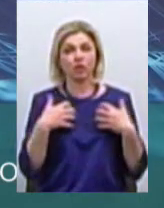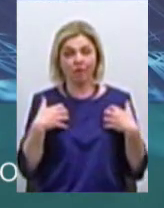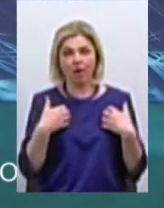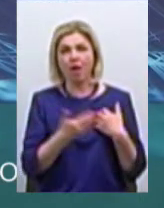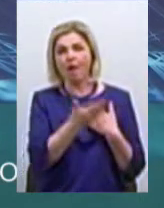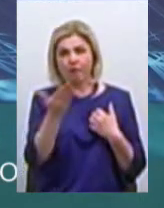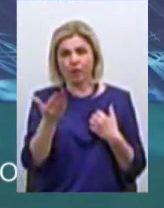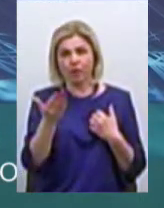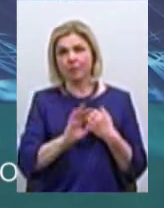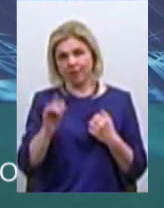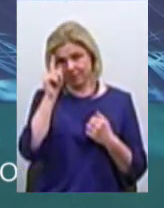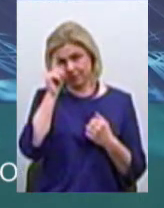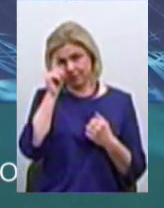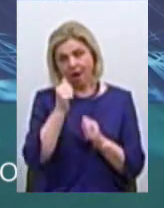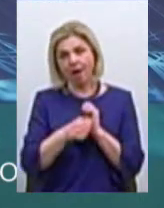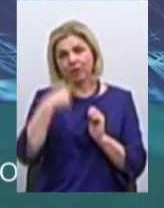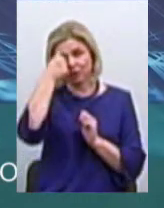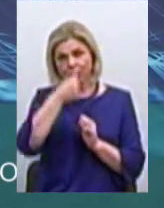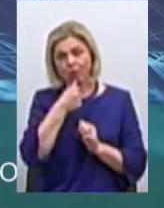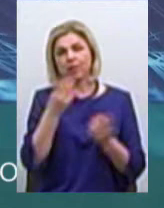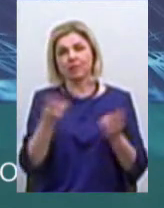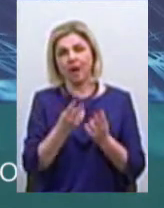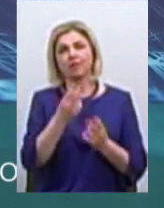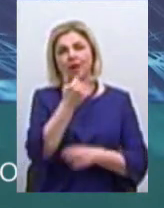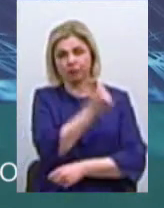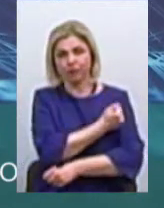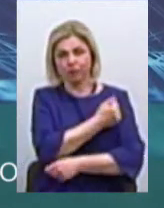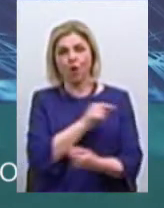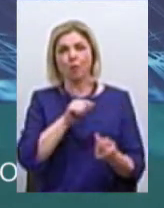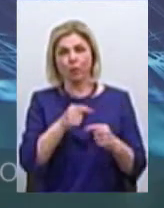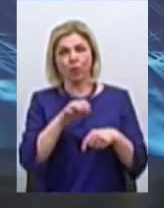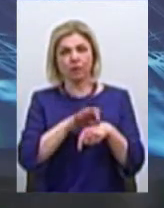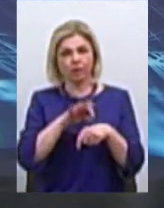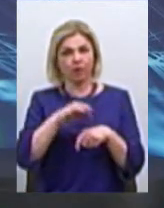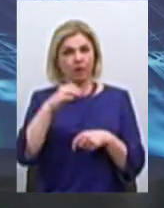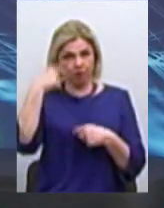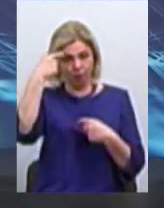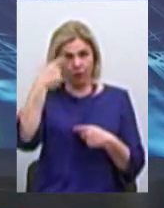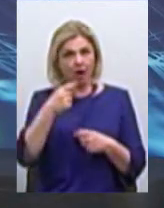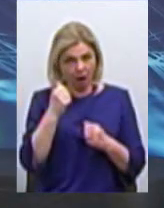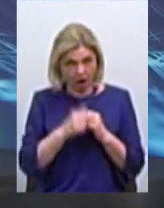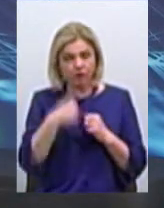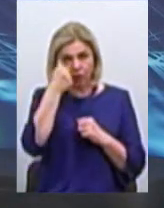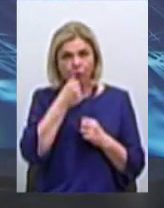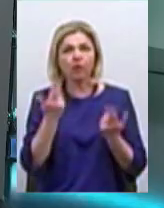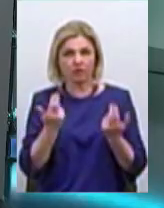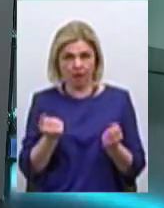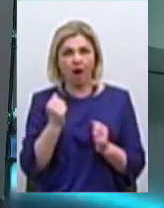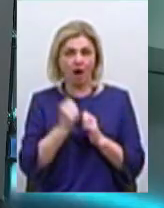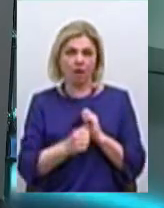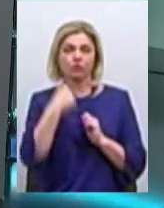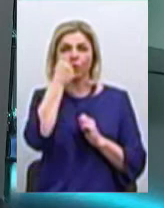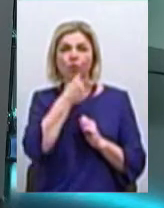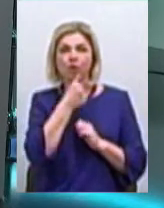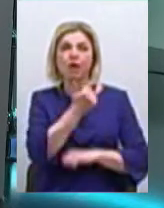що потрібно кожен рік щеплювати своїх тварин проти сказу. Саме кожен рік, так? Кожен рік, да. Вакцина у